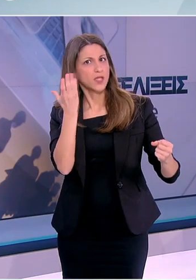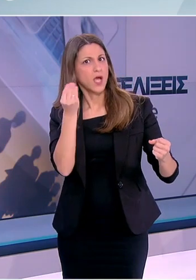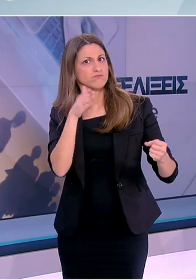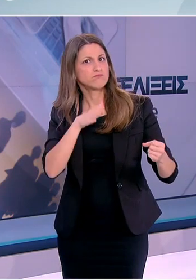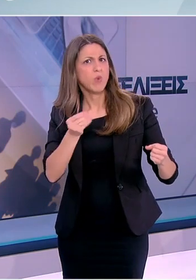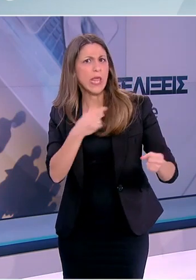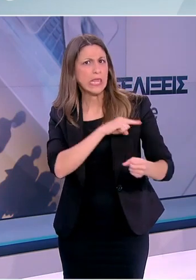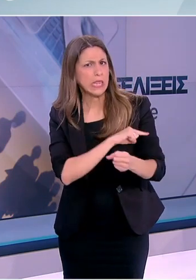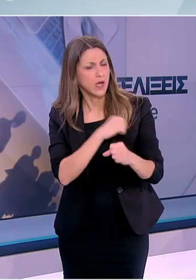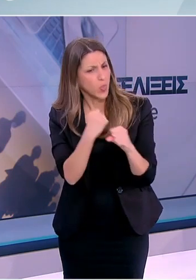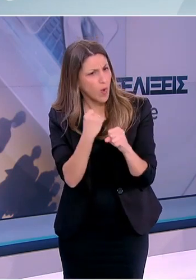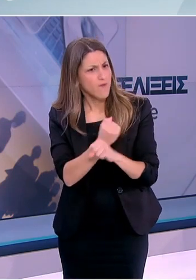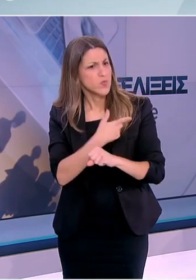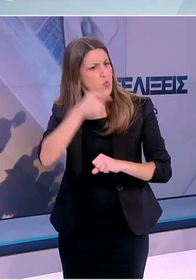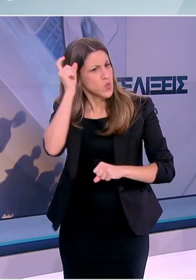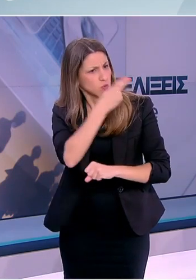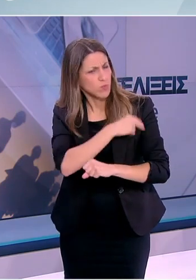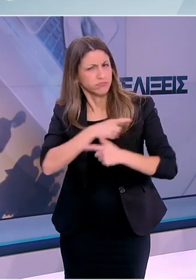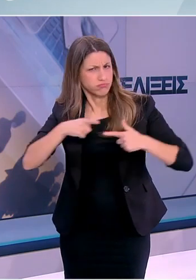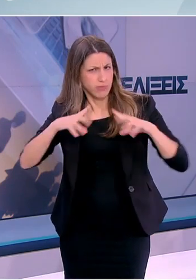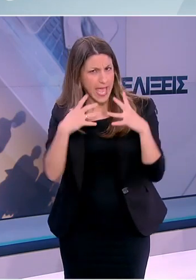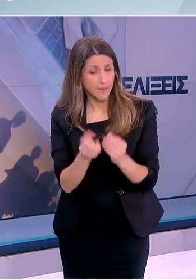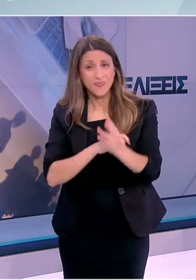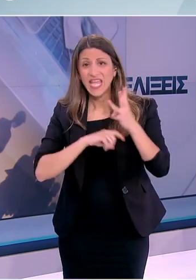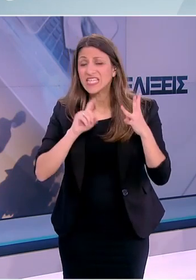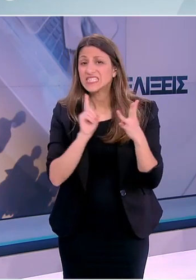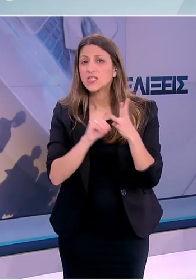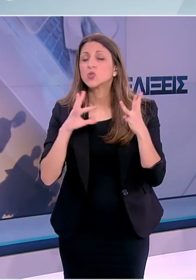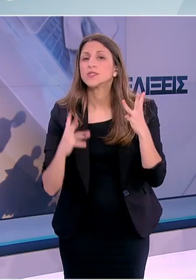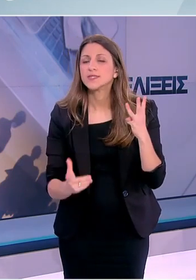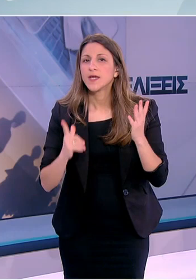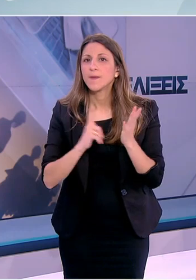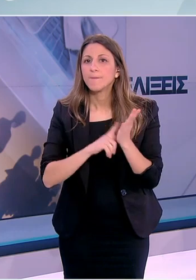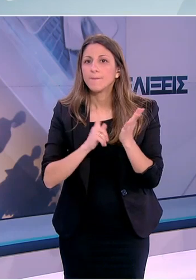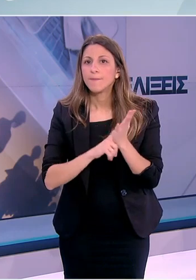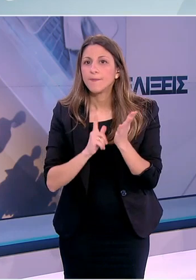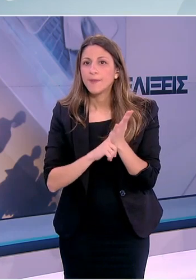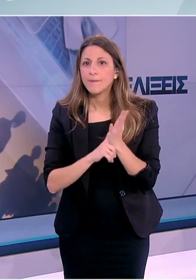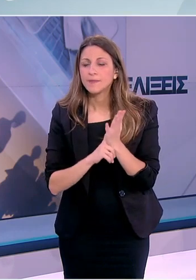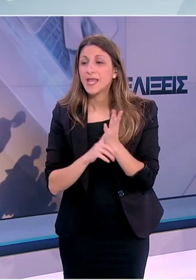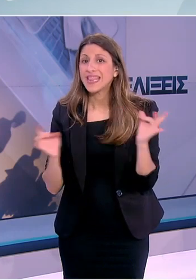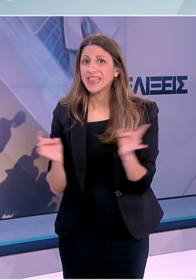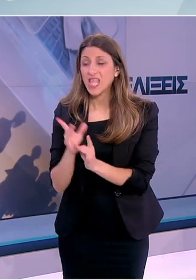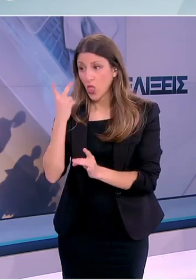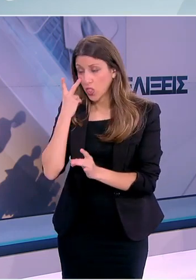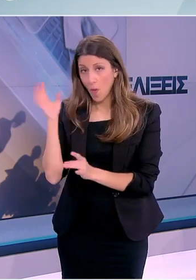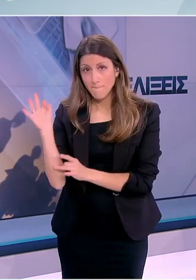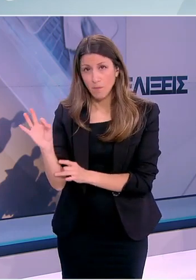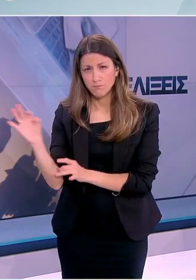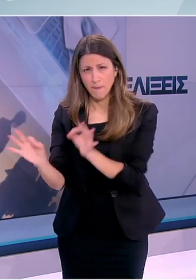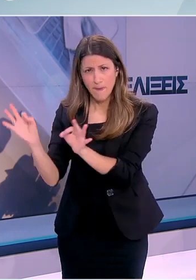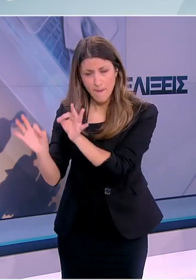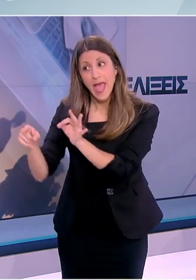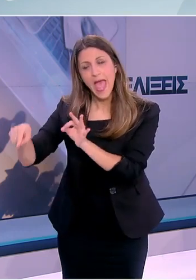μένα. Το τρίτο φυσικά είναι το να ελέγχεις εστίες αναζωπήρωσης του ιού ακόμα